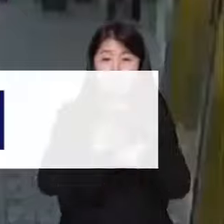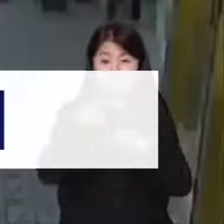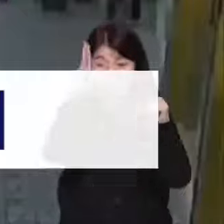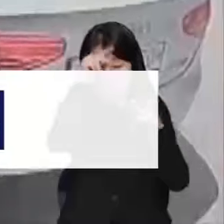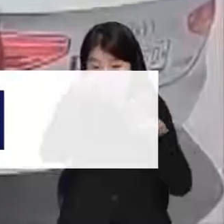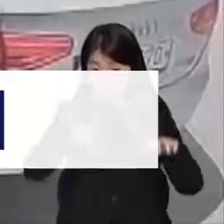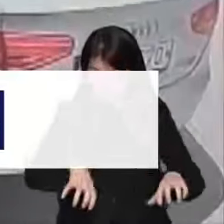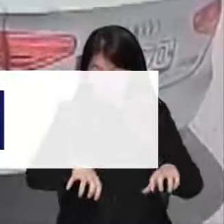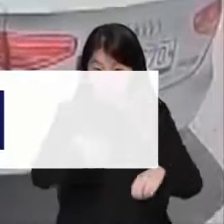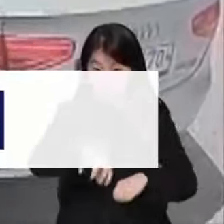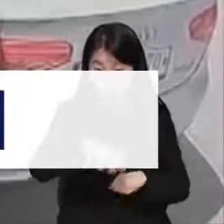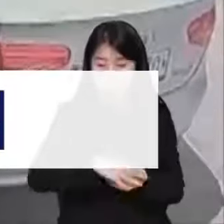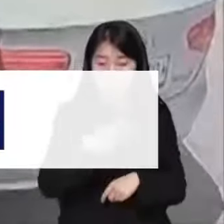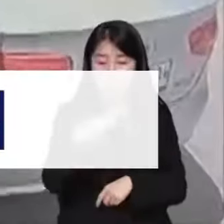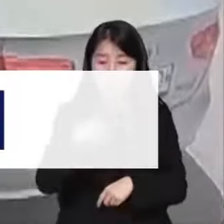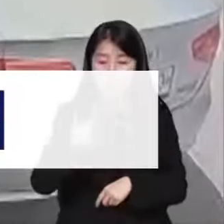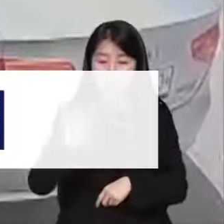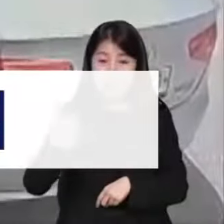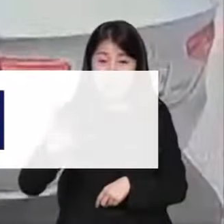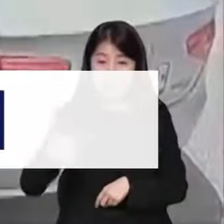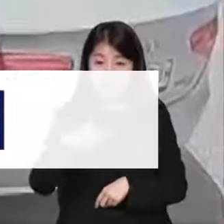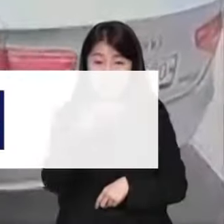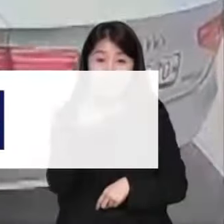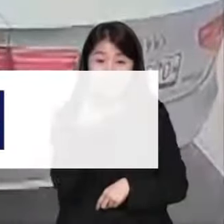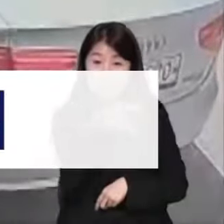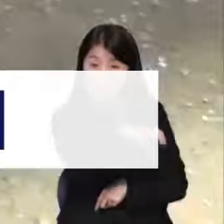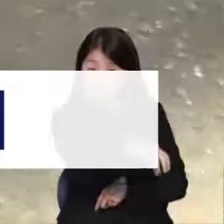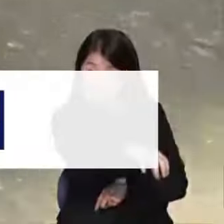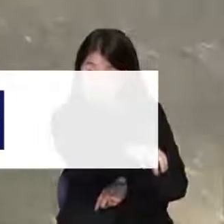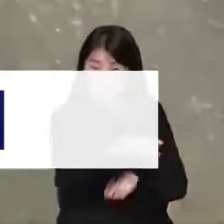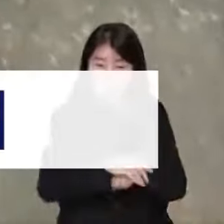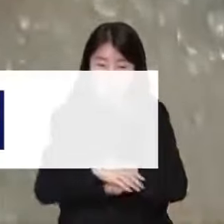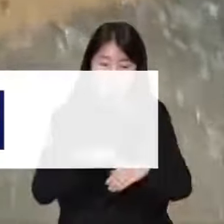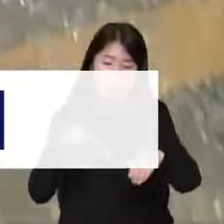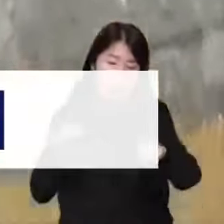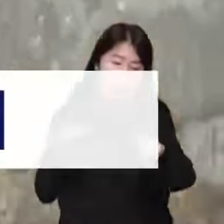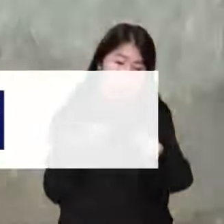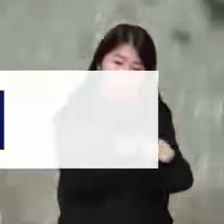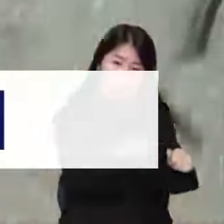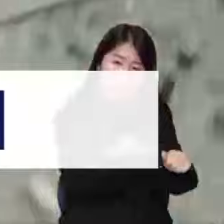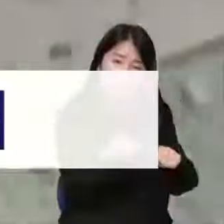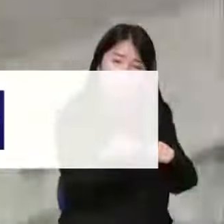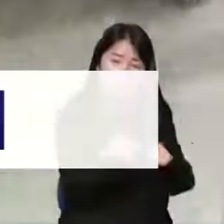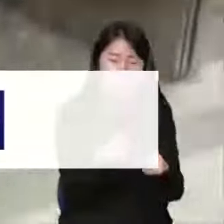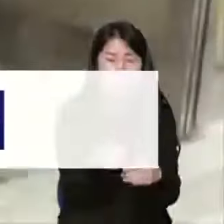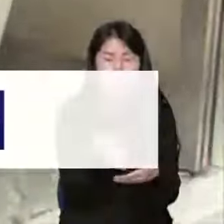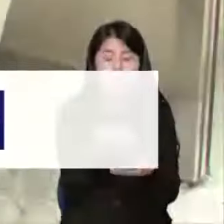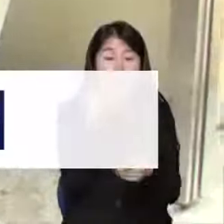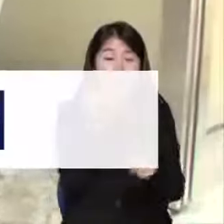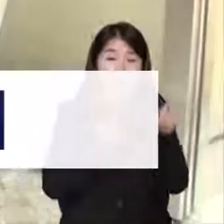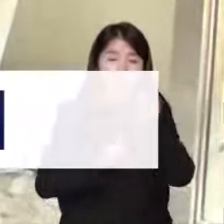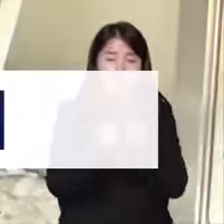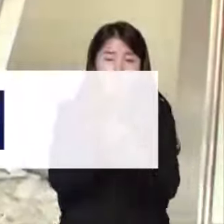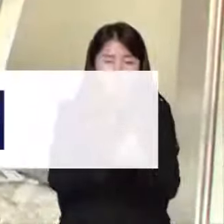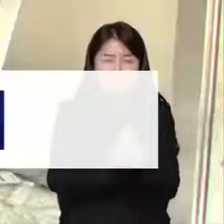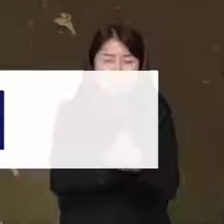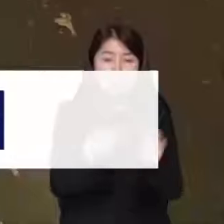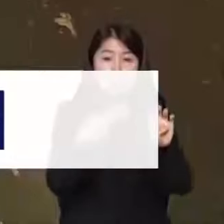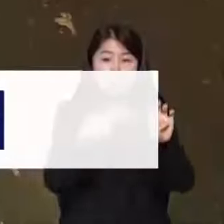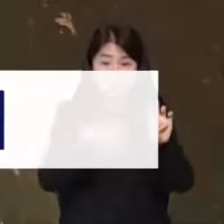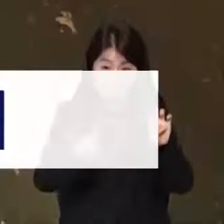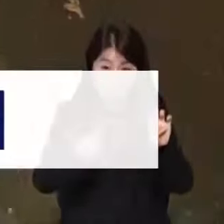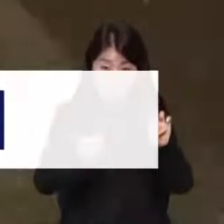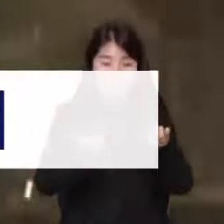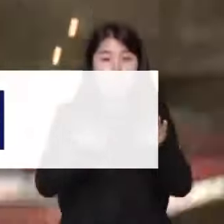18일 광주 동구 대인동의 한 카페로 돌진한 승용차에 치여 중상을 입고 병원 치료를 받던 40대 A씨가